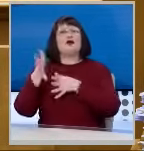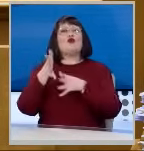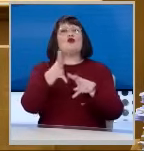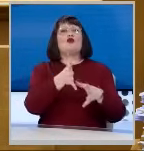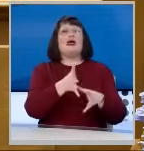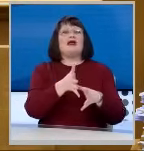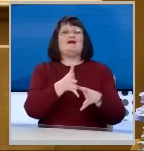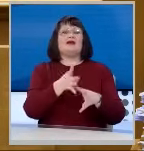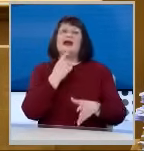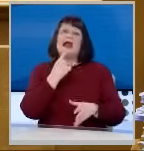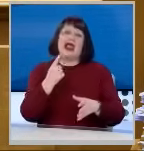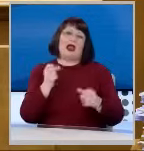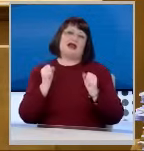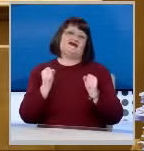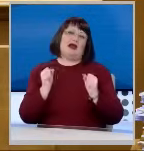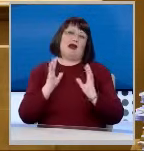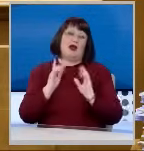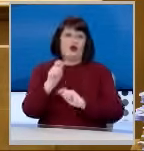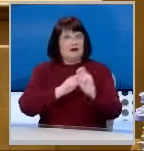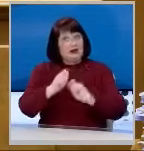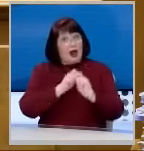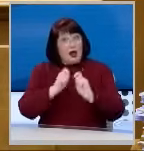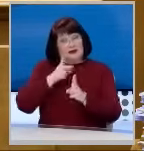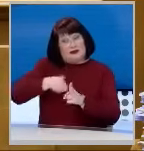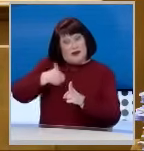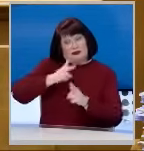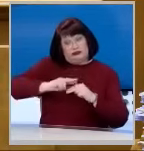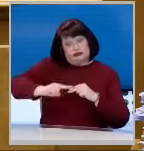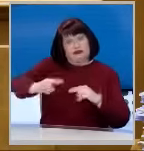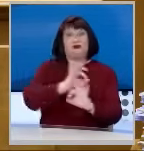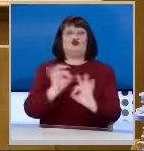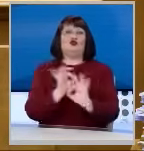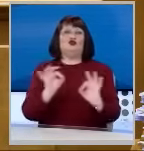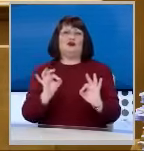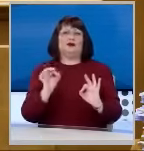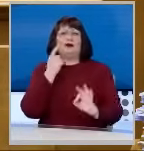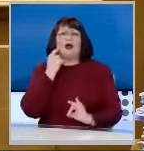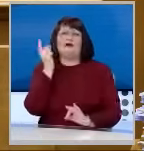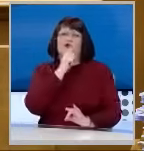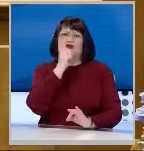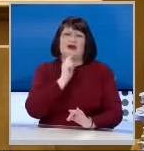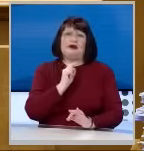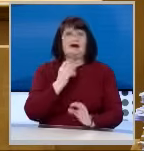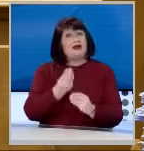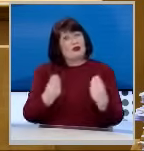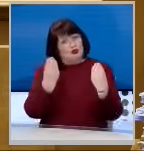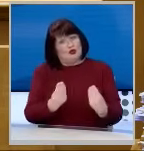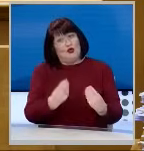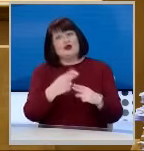της υποτιθέμενης αναβάθμισης των σιδηροδρόμων από την ανθρώπινη